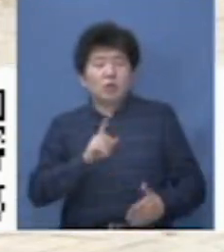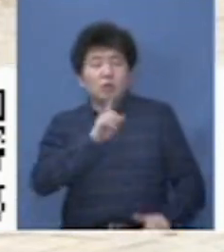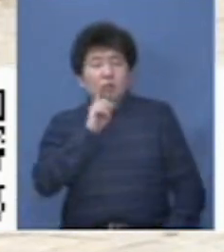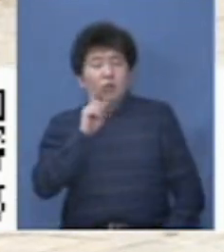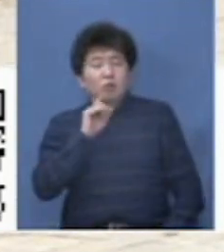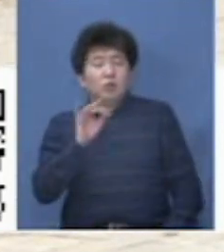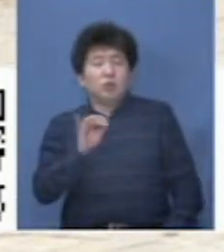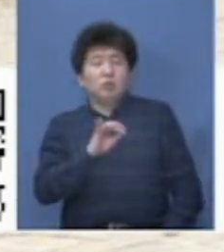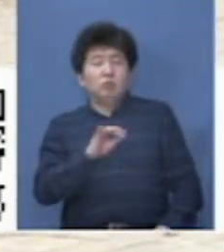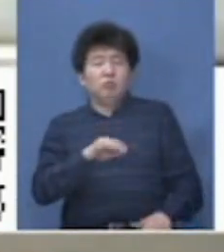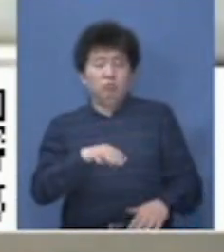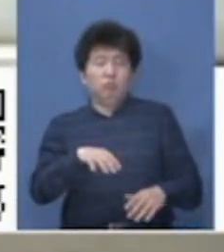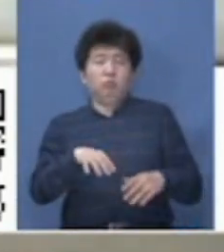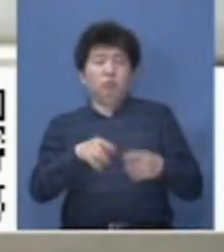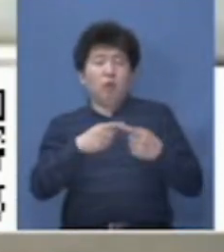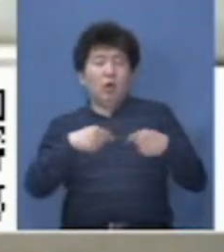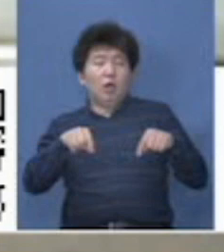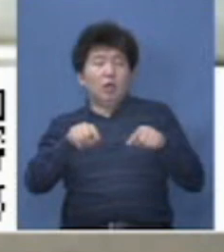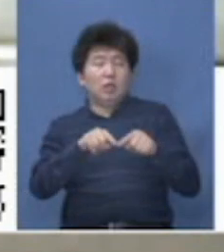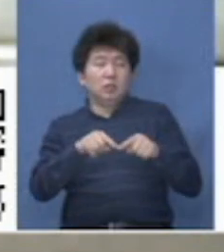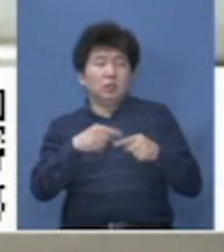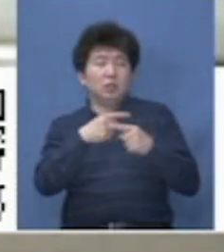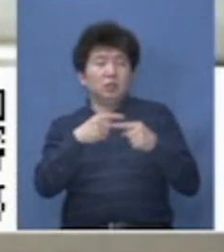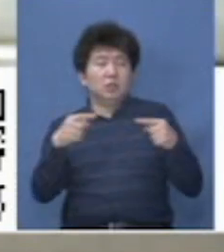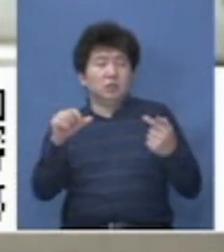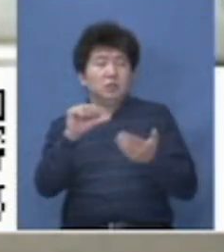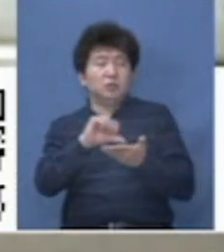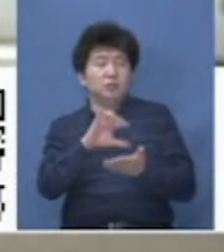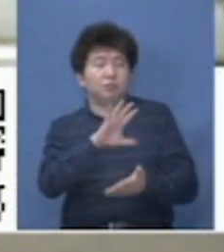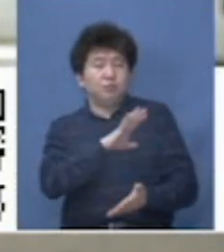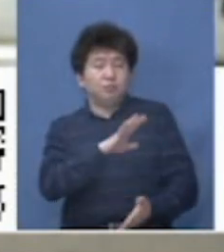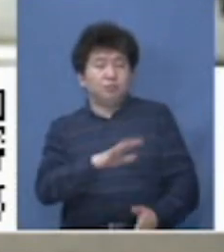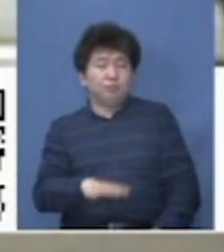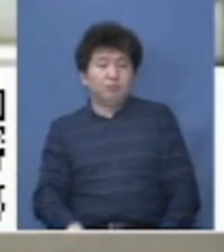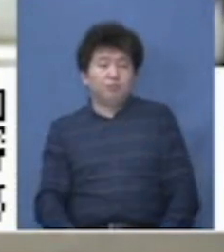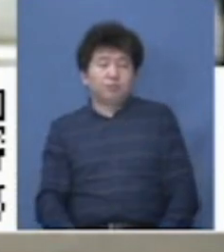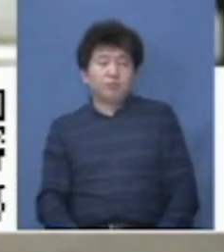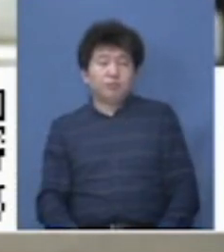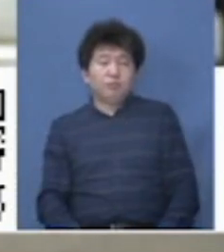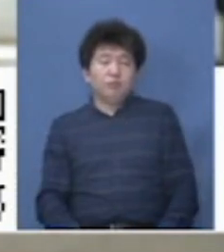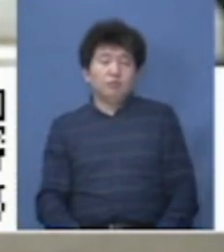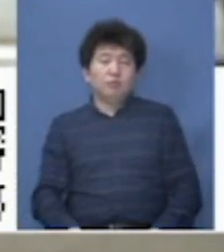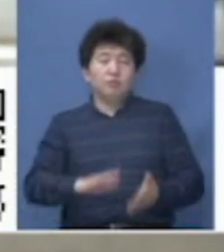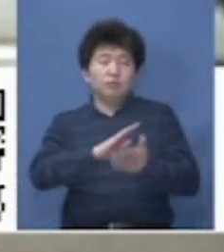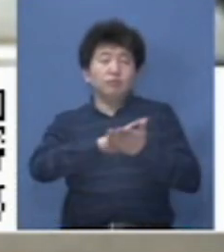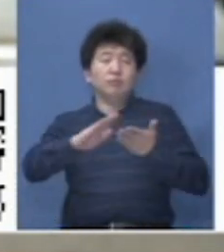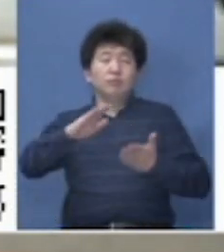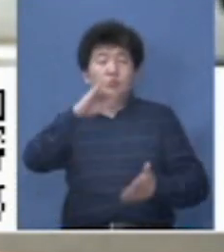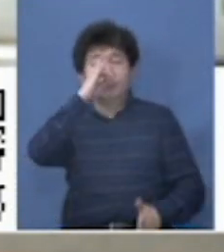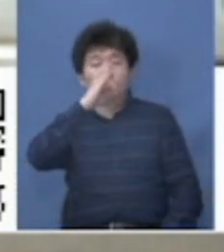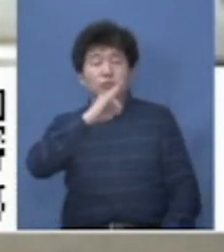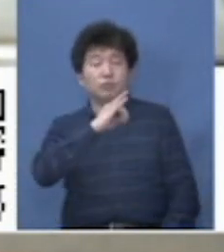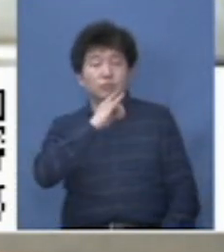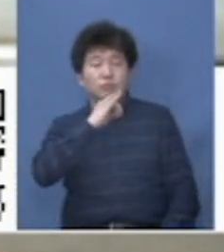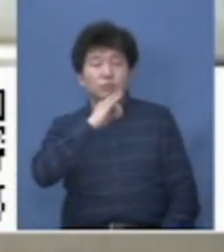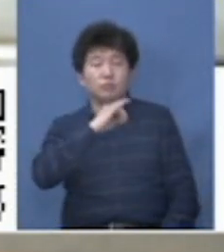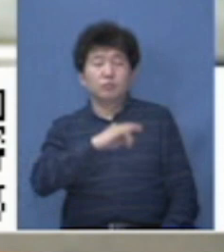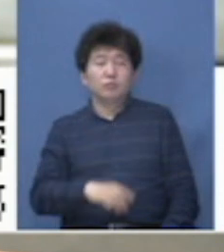общественные организации. На текущей неделе проходит у нас экологическая акция «Таза Казахстан»,